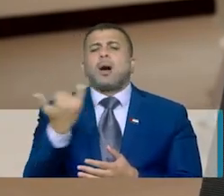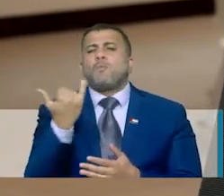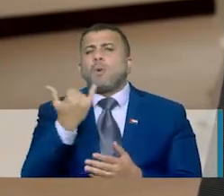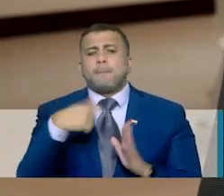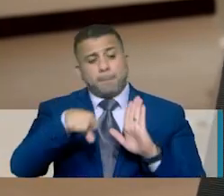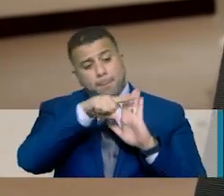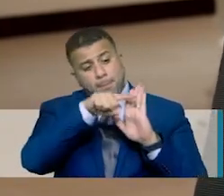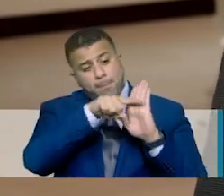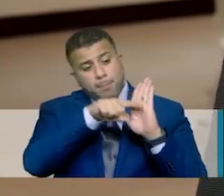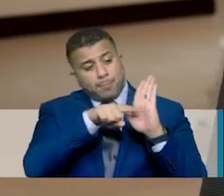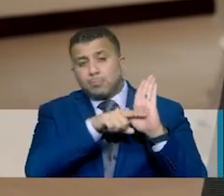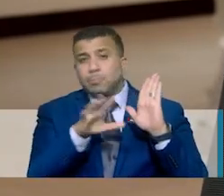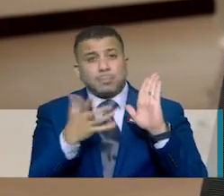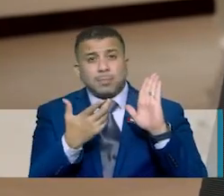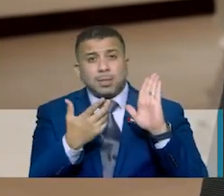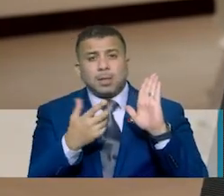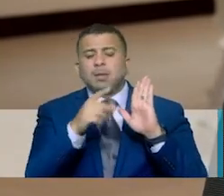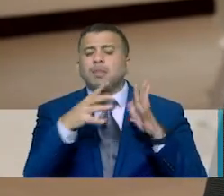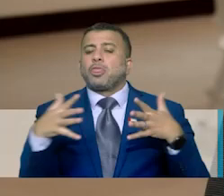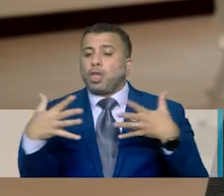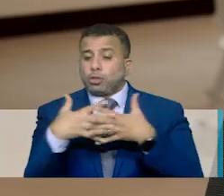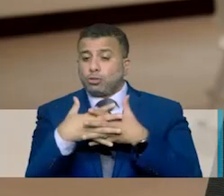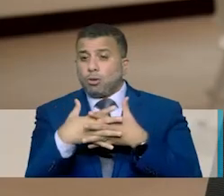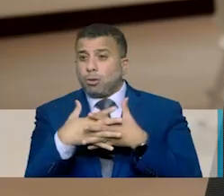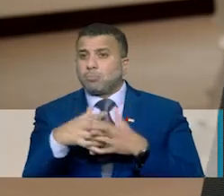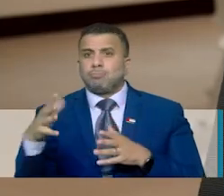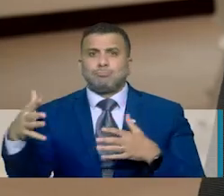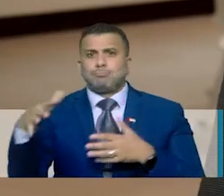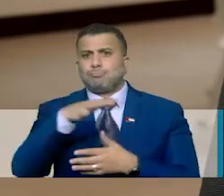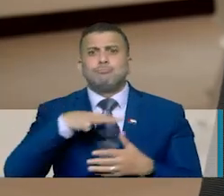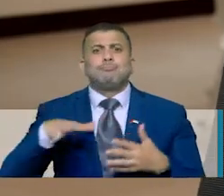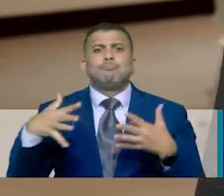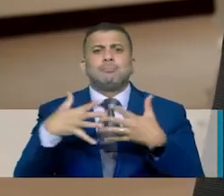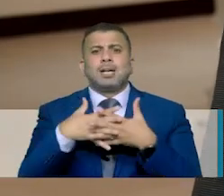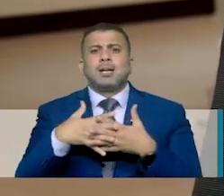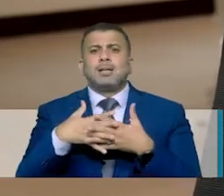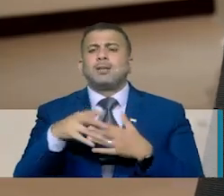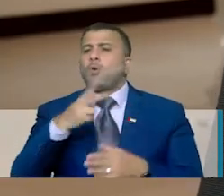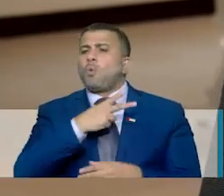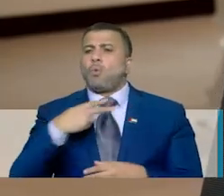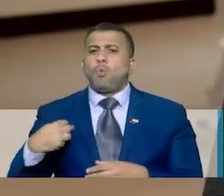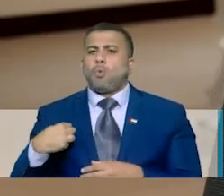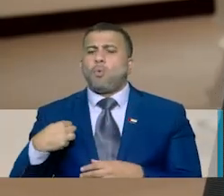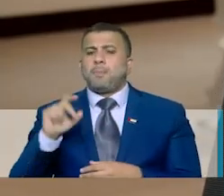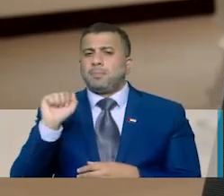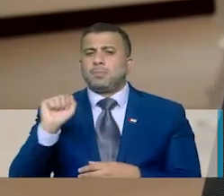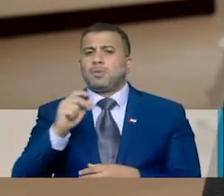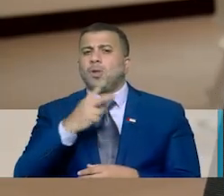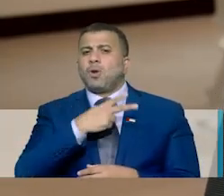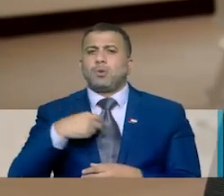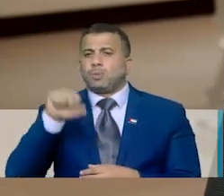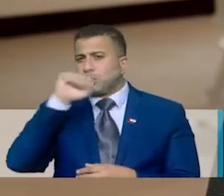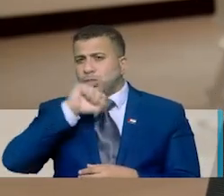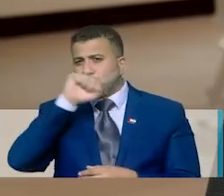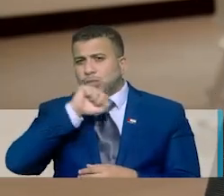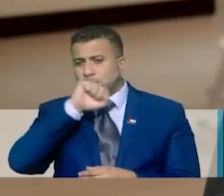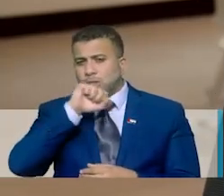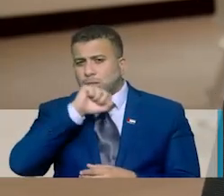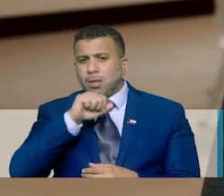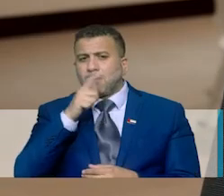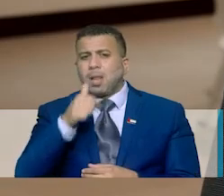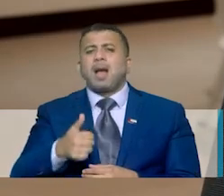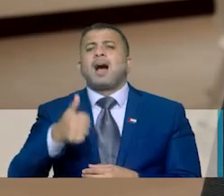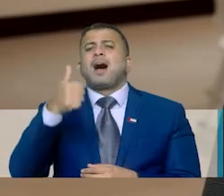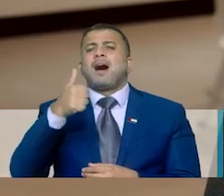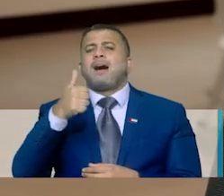المهمة للموضوع هي التشارك ما بين مشاركين من قيادات الجهات الحكومية في حكومة الشارجة عن